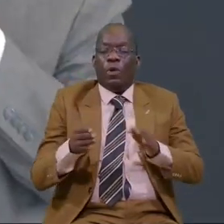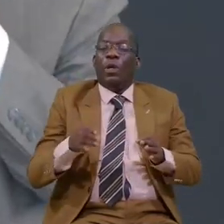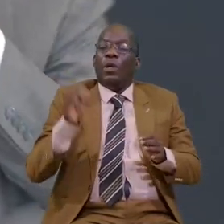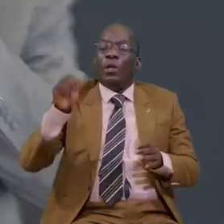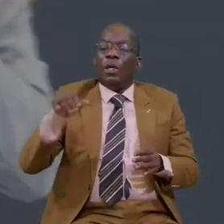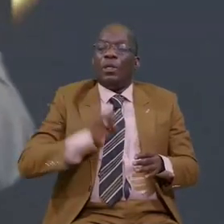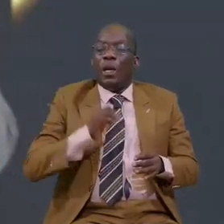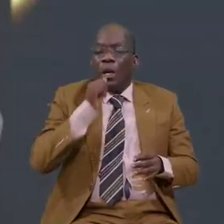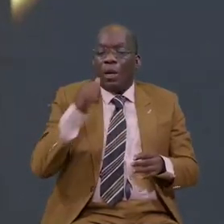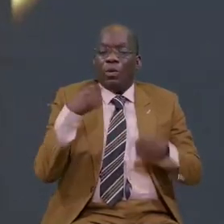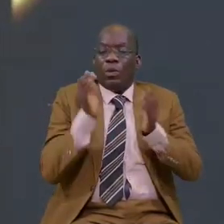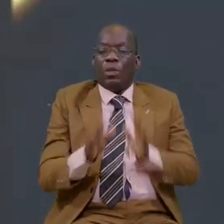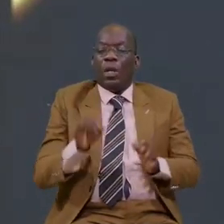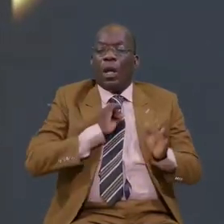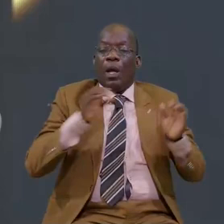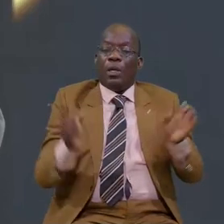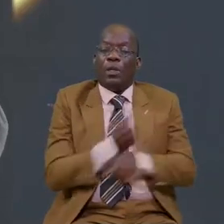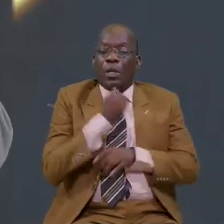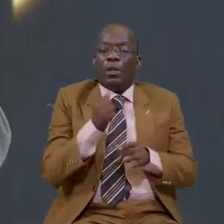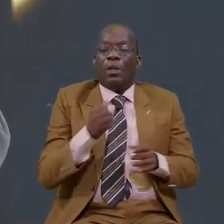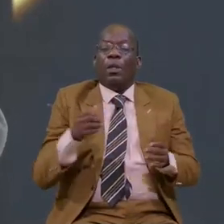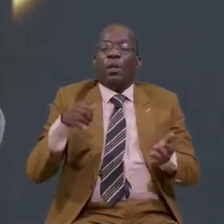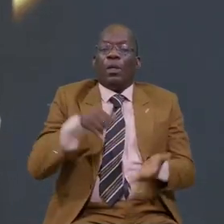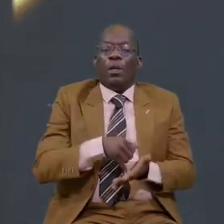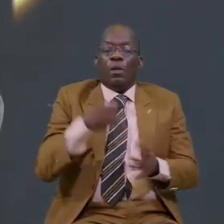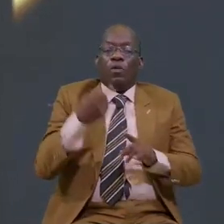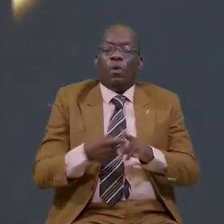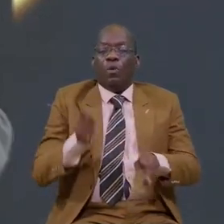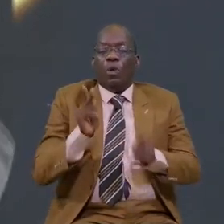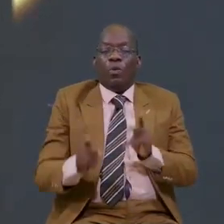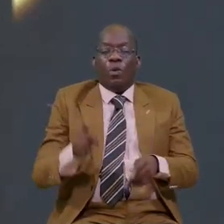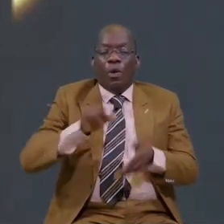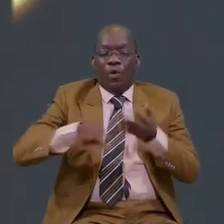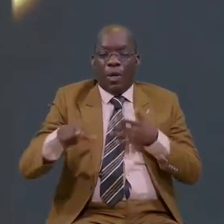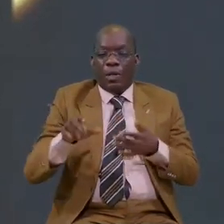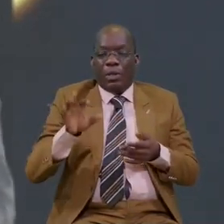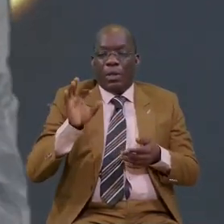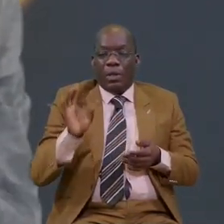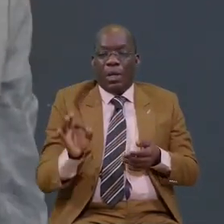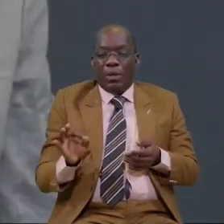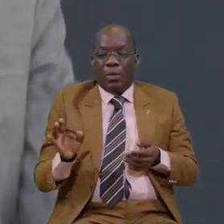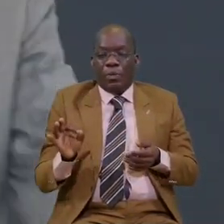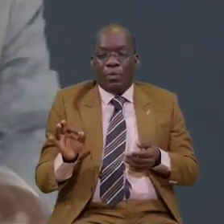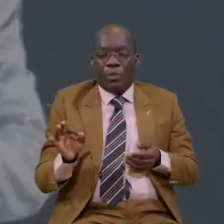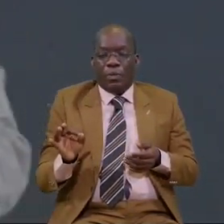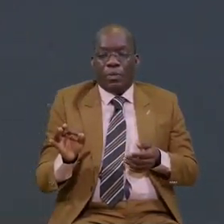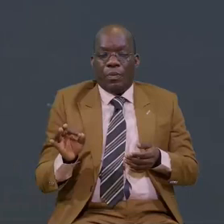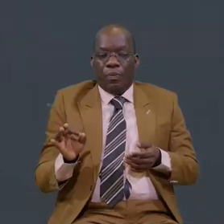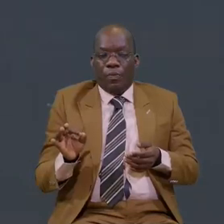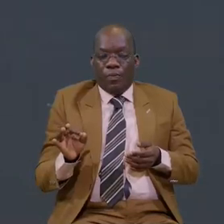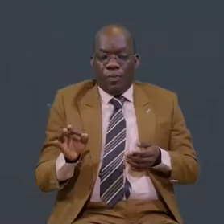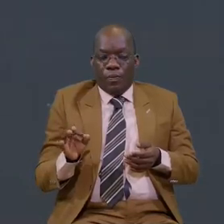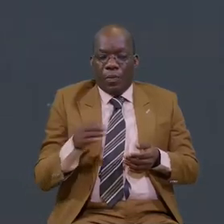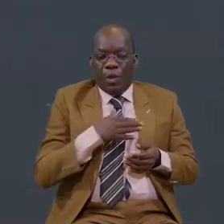Et dit, oui, je suis un pécheur. Et j'ai pris des choses chez des gens. Mais je suis prêt à faire la